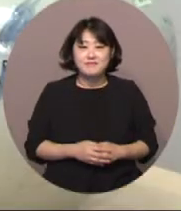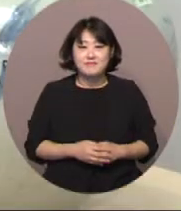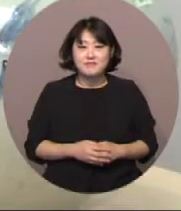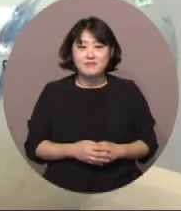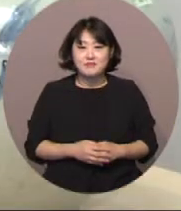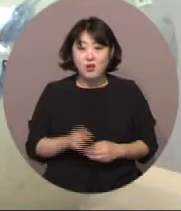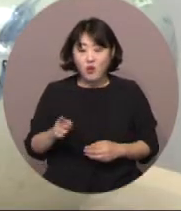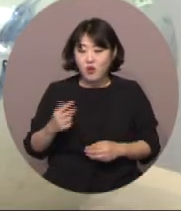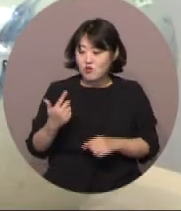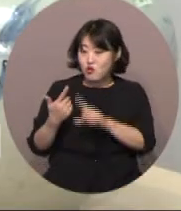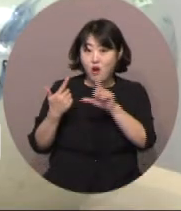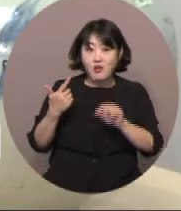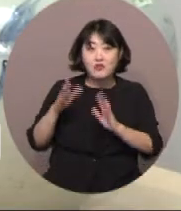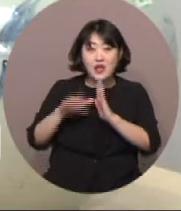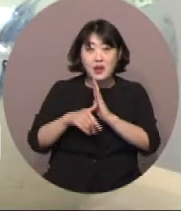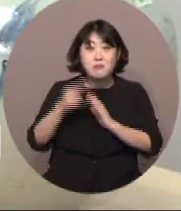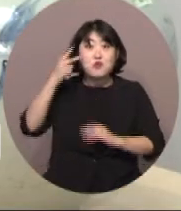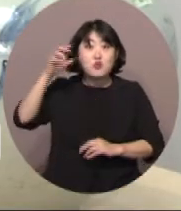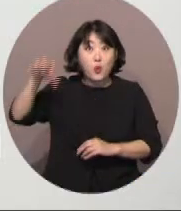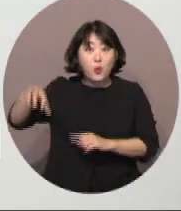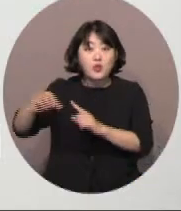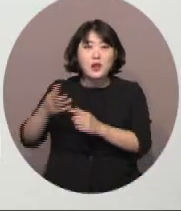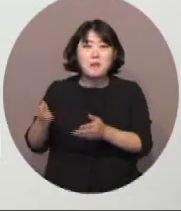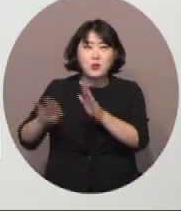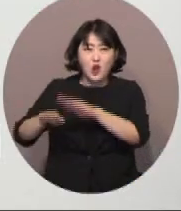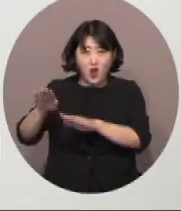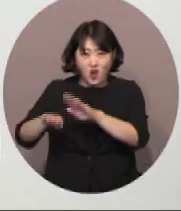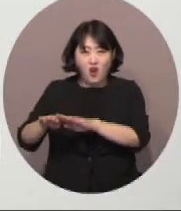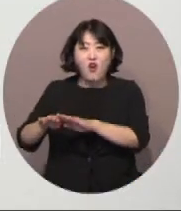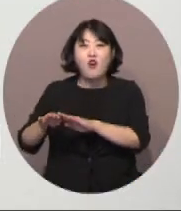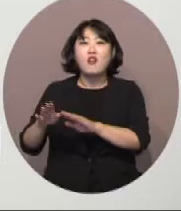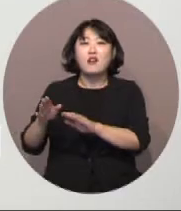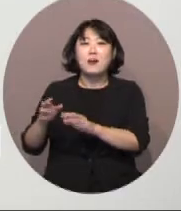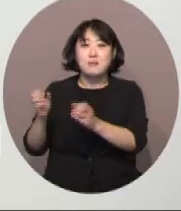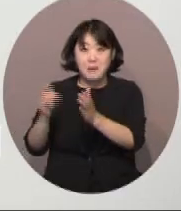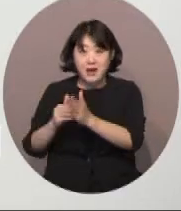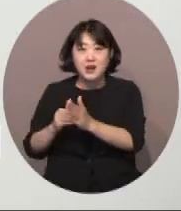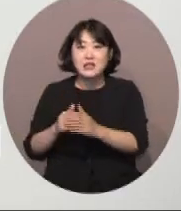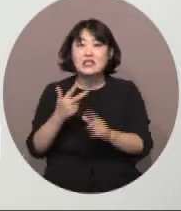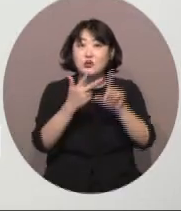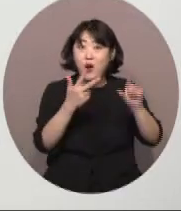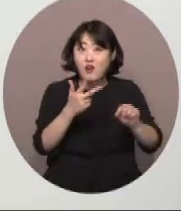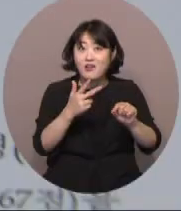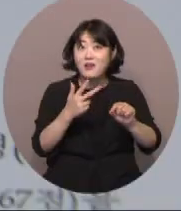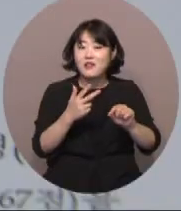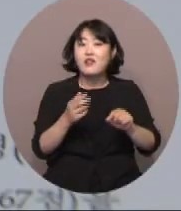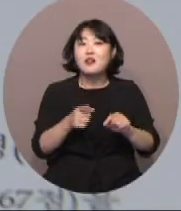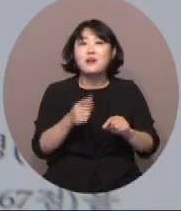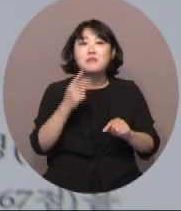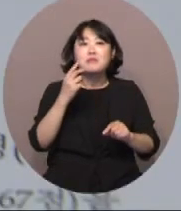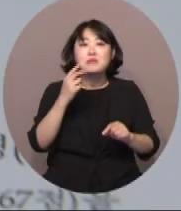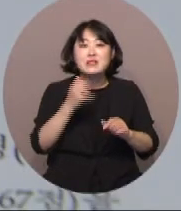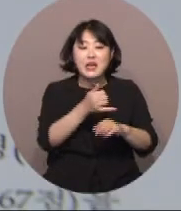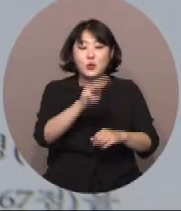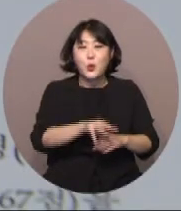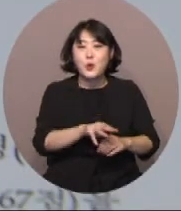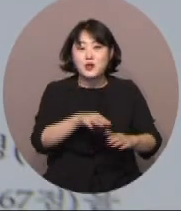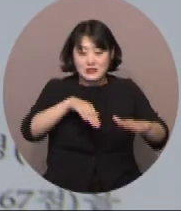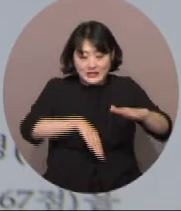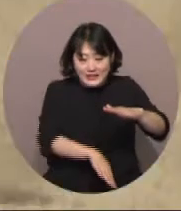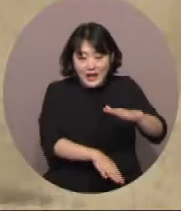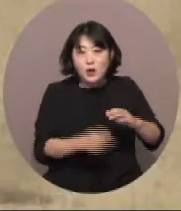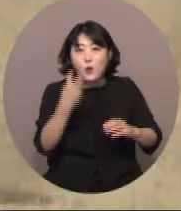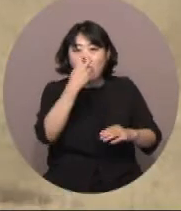세종시는 지난 6월 미국 현지에서 유물 포장과 운송 작업을 벌인 뒤, 지난달 세종시립 민속박물관 수장고에 작품 보관을